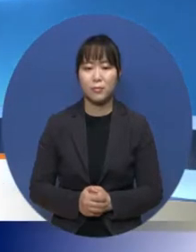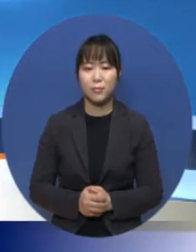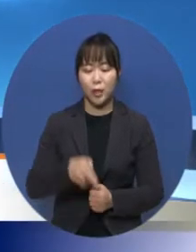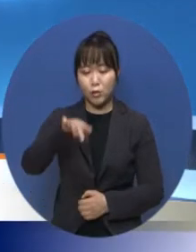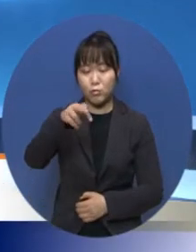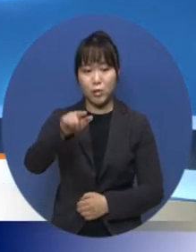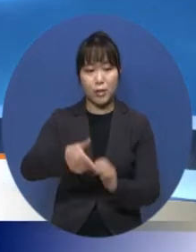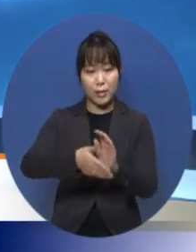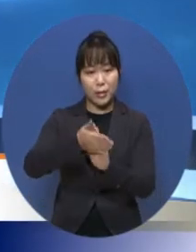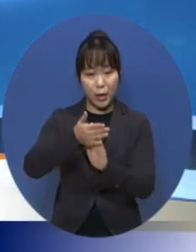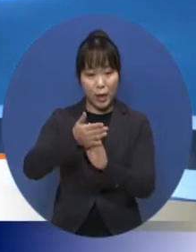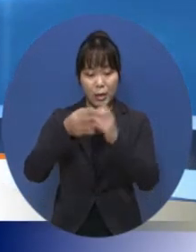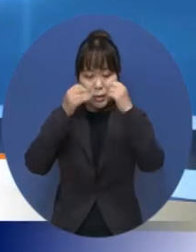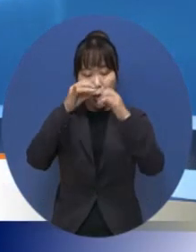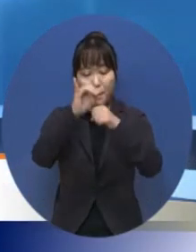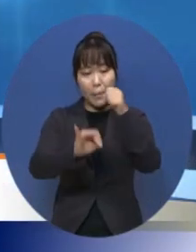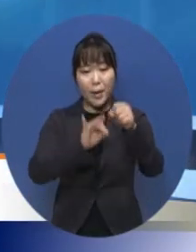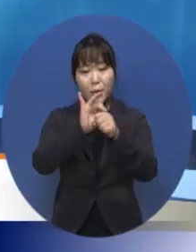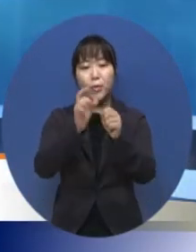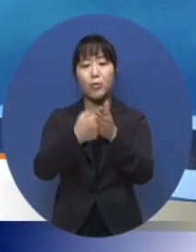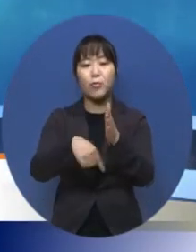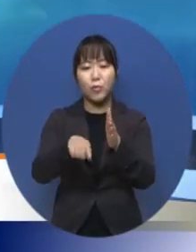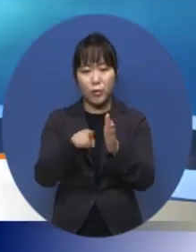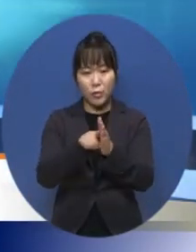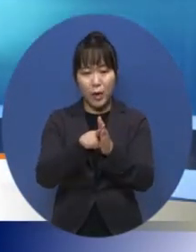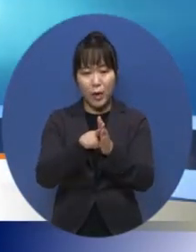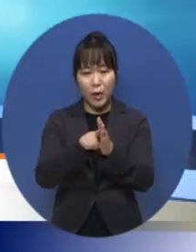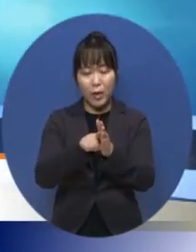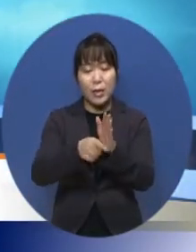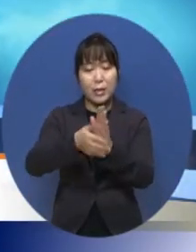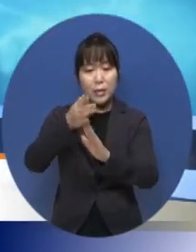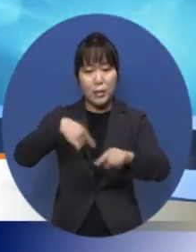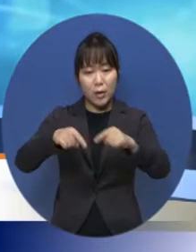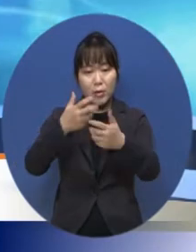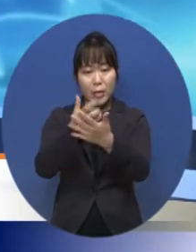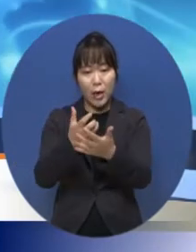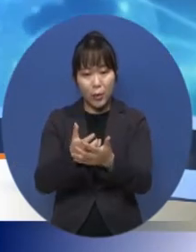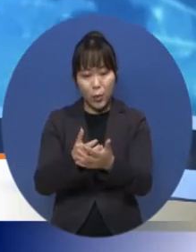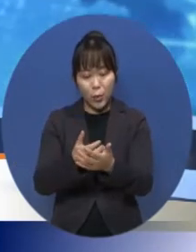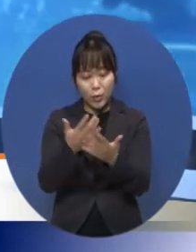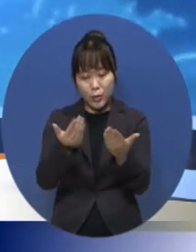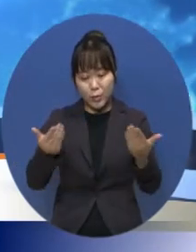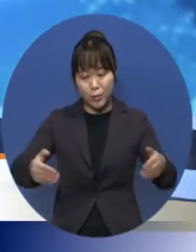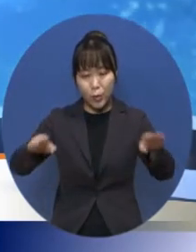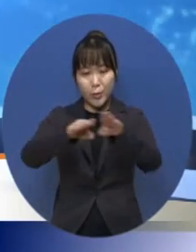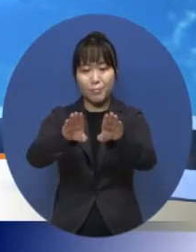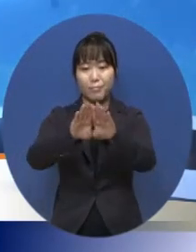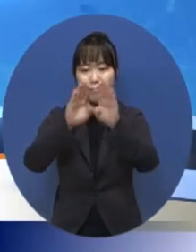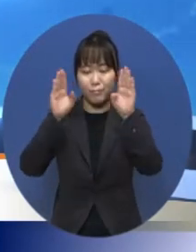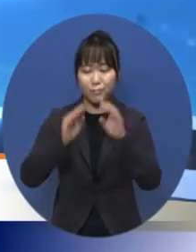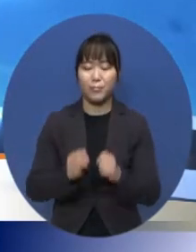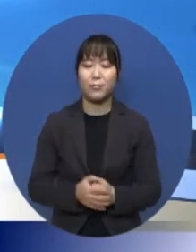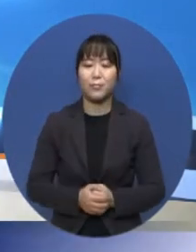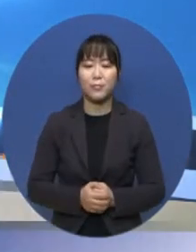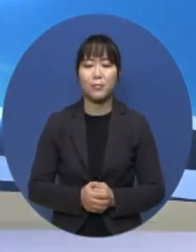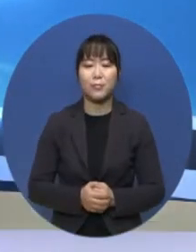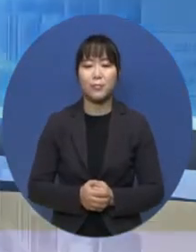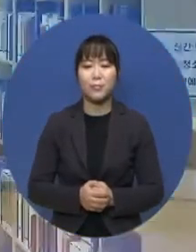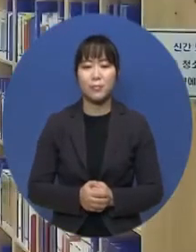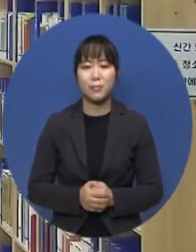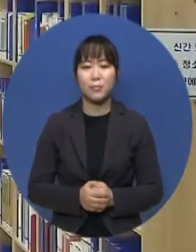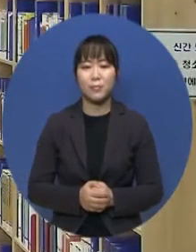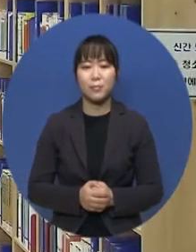순천시가 새로운 100년을 위한 시정자료 상설 전시관 문을 열었습니다. 이소영 기자가 보도합니다.